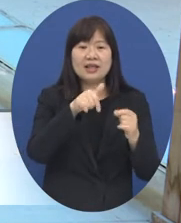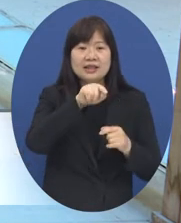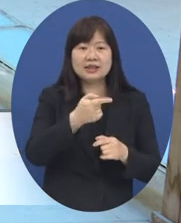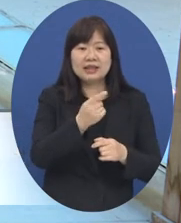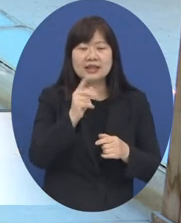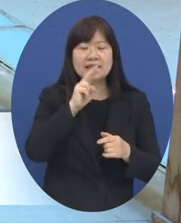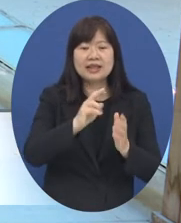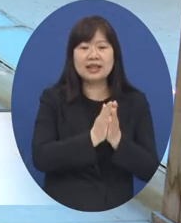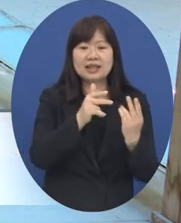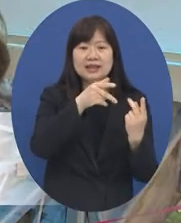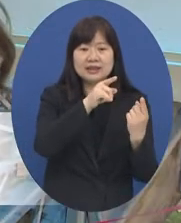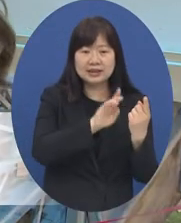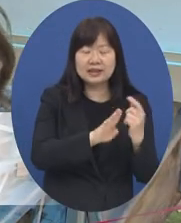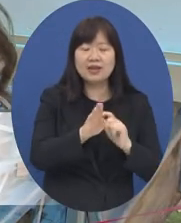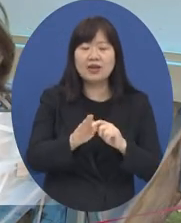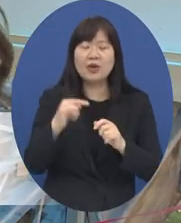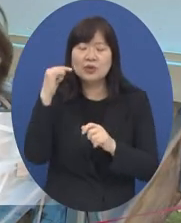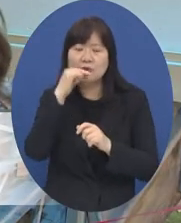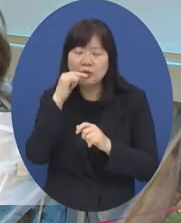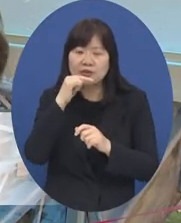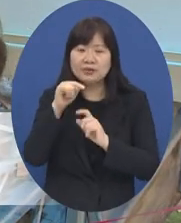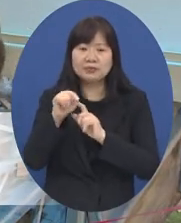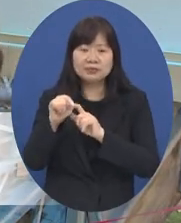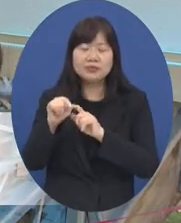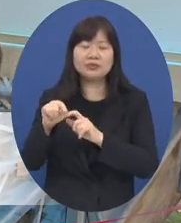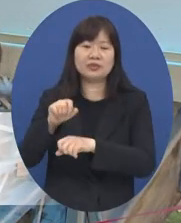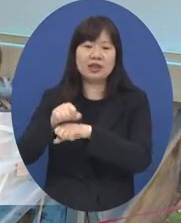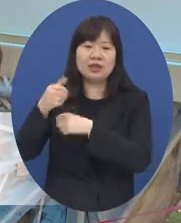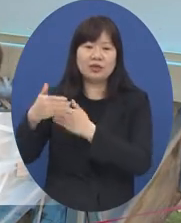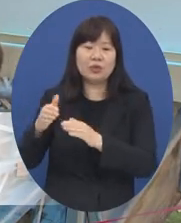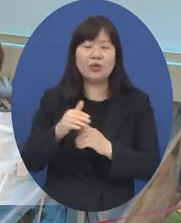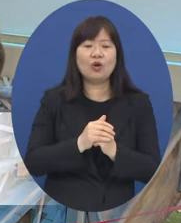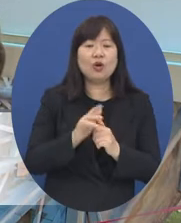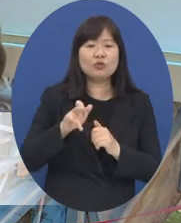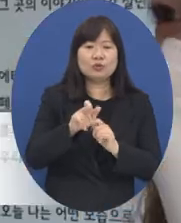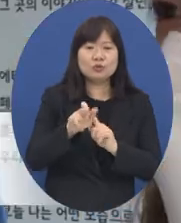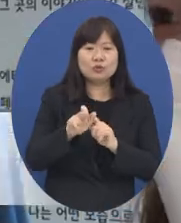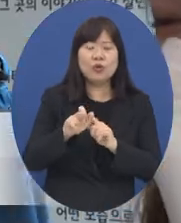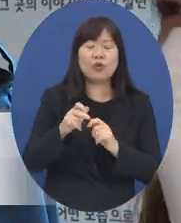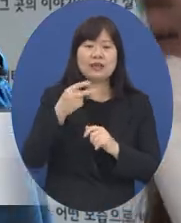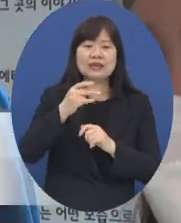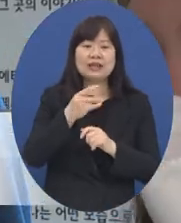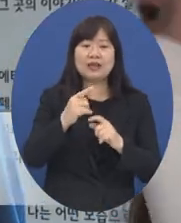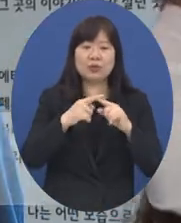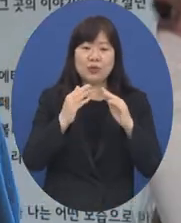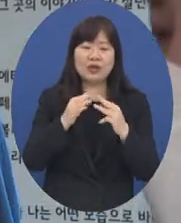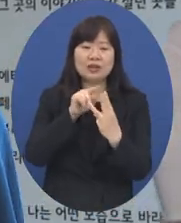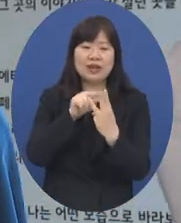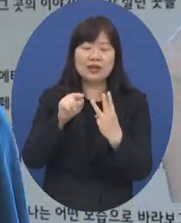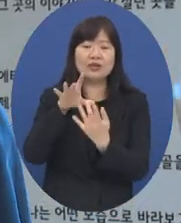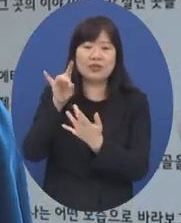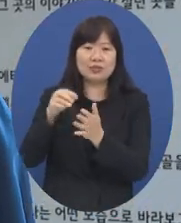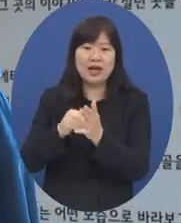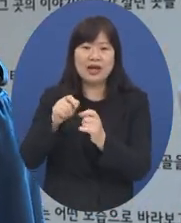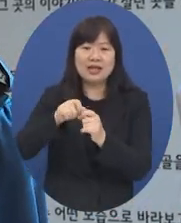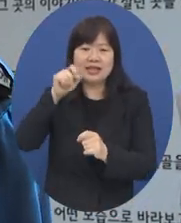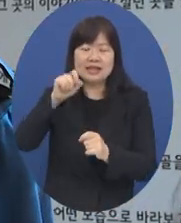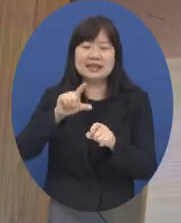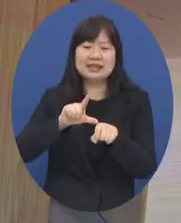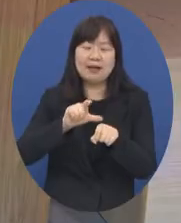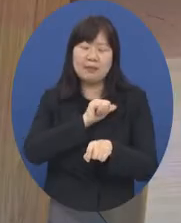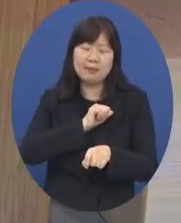제1집, 시흥 옛 소래염전 소금창고, 군포 둔대교회 등 3건을 선정했습니다. 긴 세월을 버텨낸